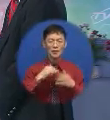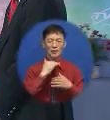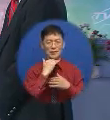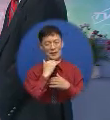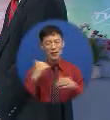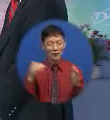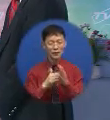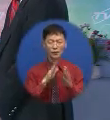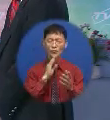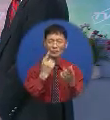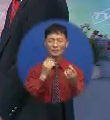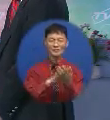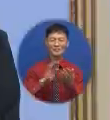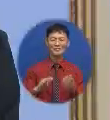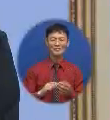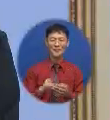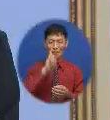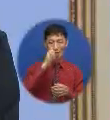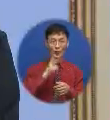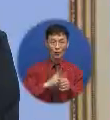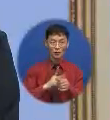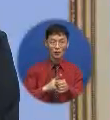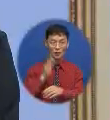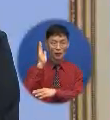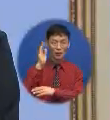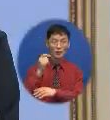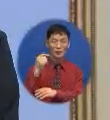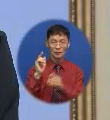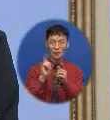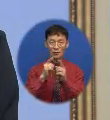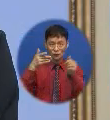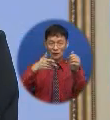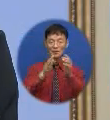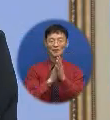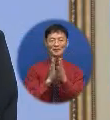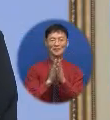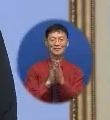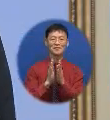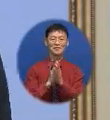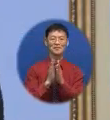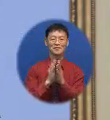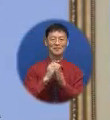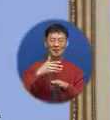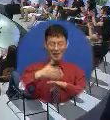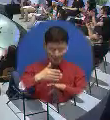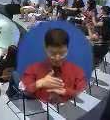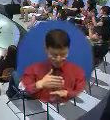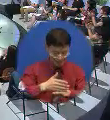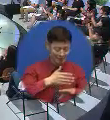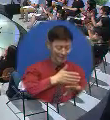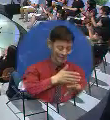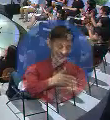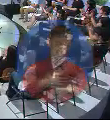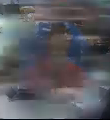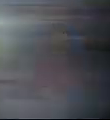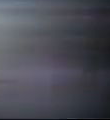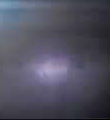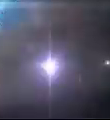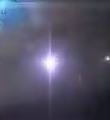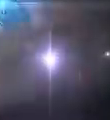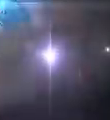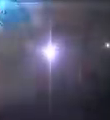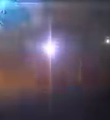흥미롭게 강연 들을 수 있을 것 같습니다. 박태현 교수님의 강연 큰 박수로 청해 듣겠습니다. 네, 감사합니다. 네.